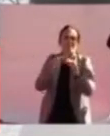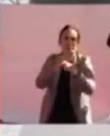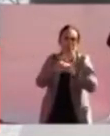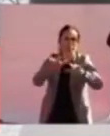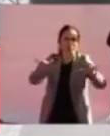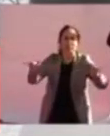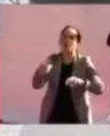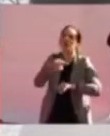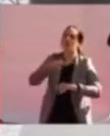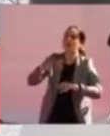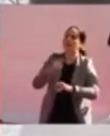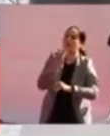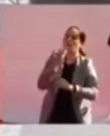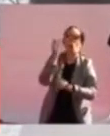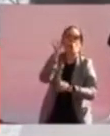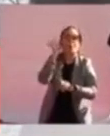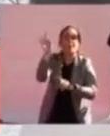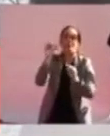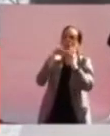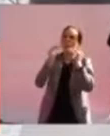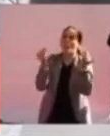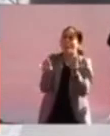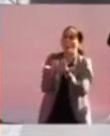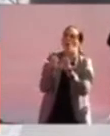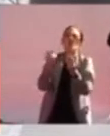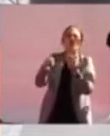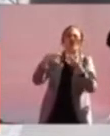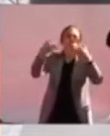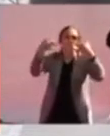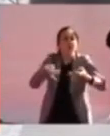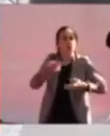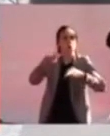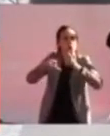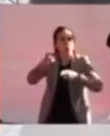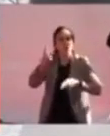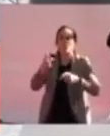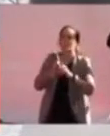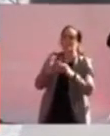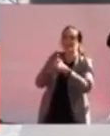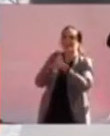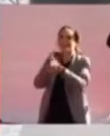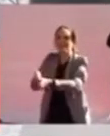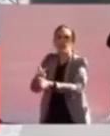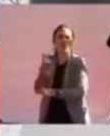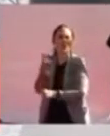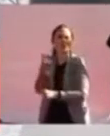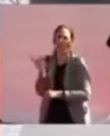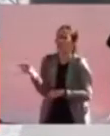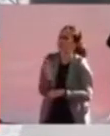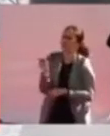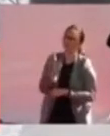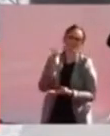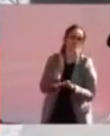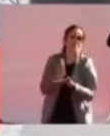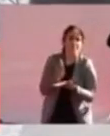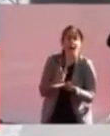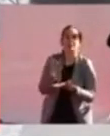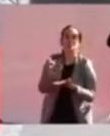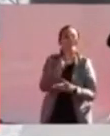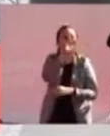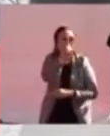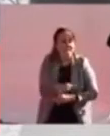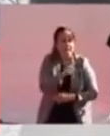più solidale meno asservito al dio del denaro più al servizio dei valori della persona e